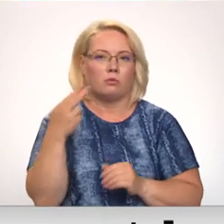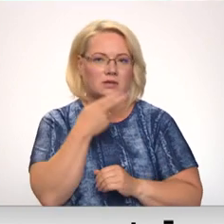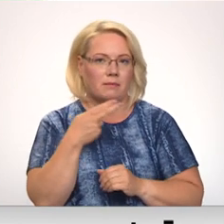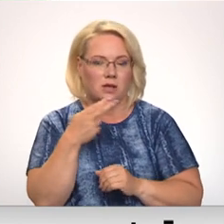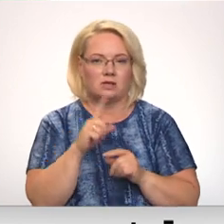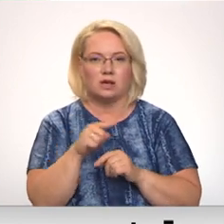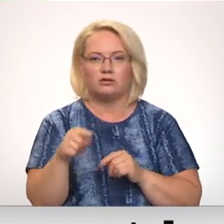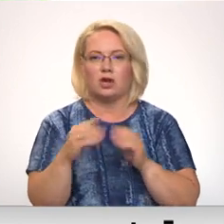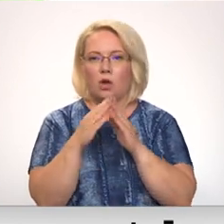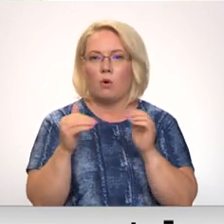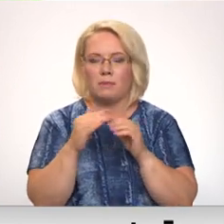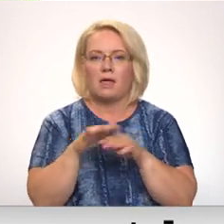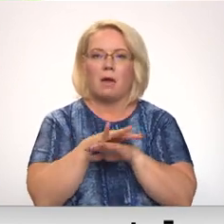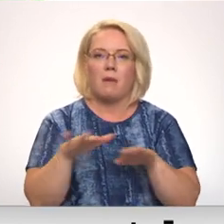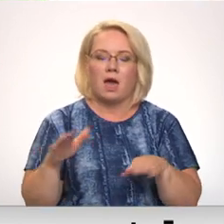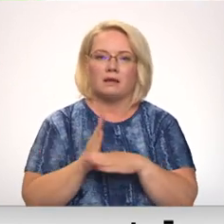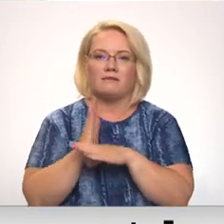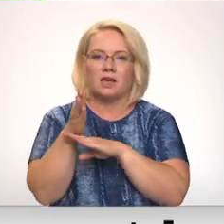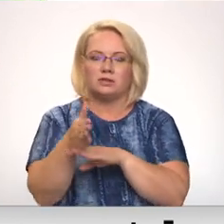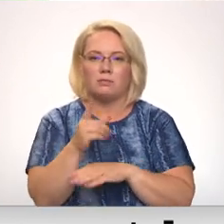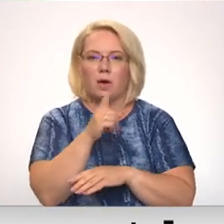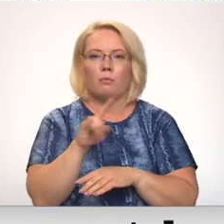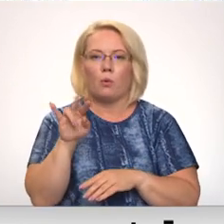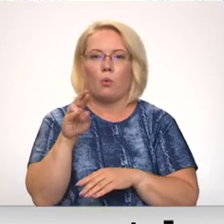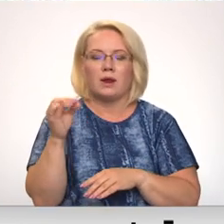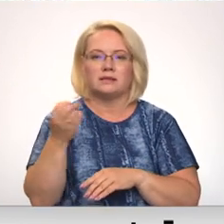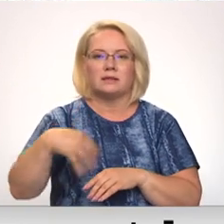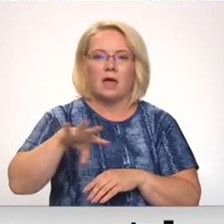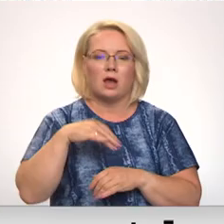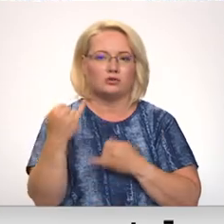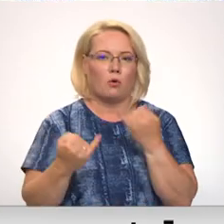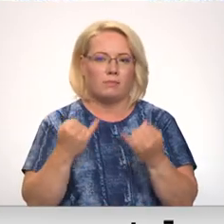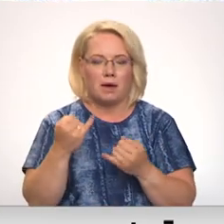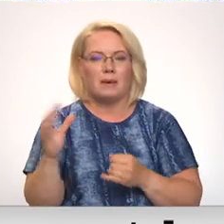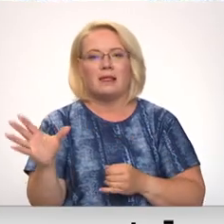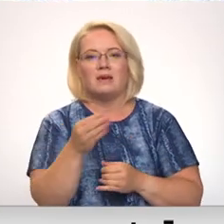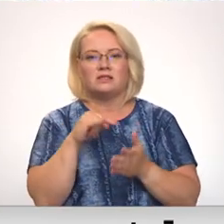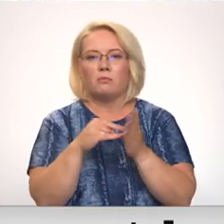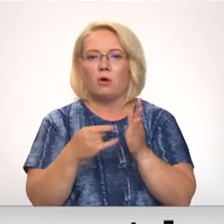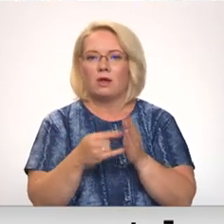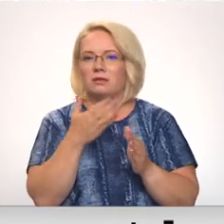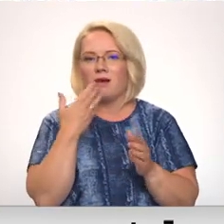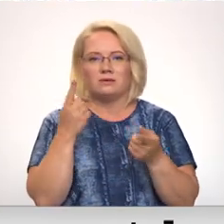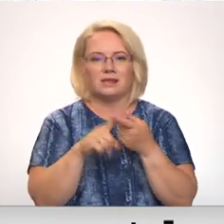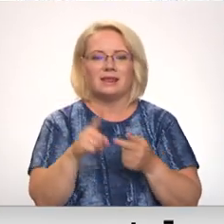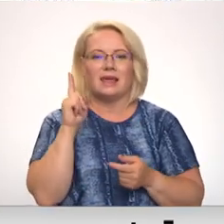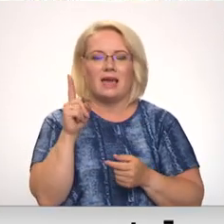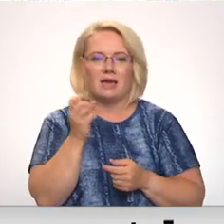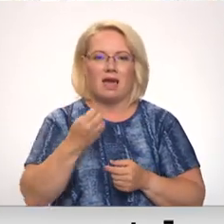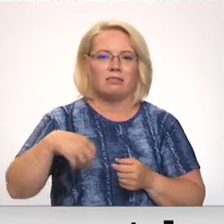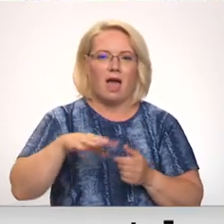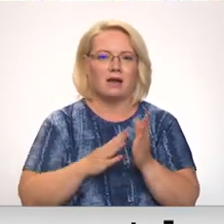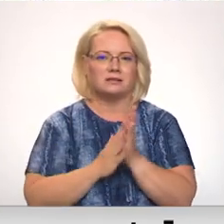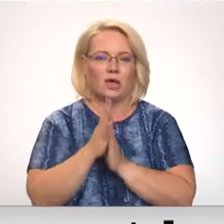šajā nometnē bērni cer paviesoties pie Pūras dārzkopiem, un tomēr ne visi projekti ir saistīti tikai ar dārziņu